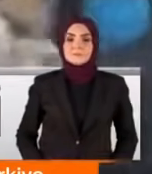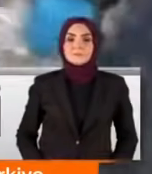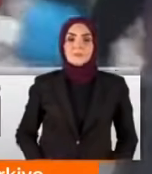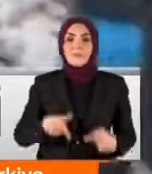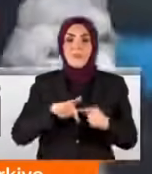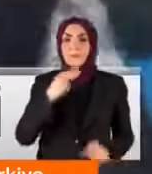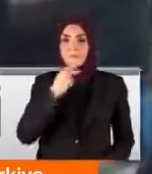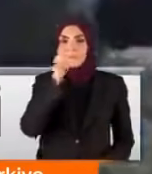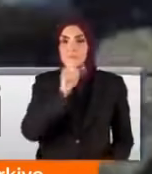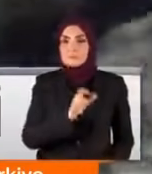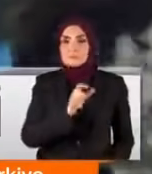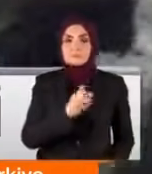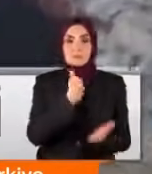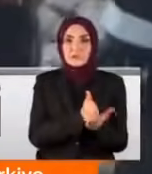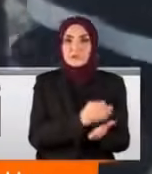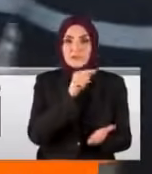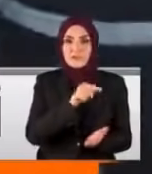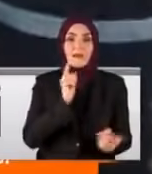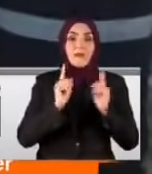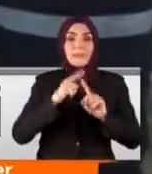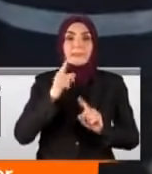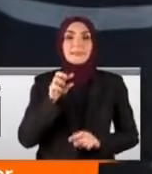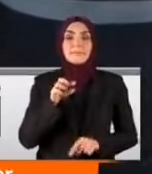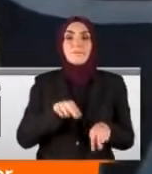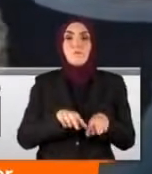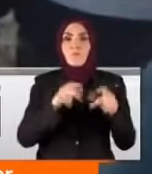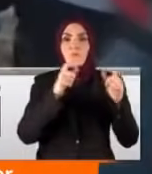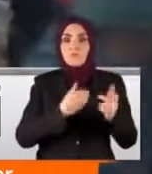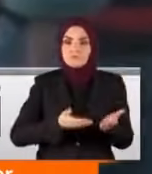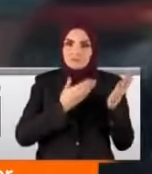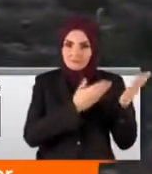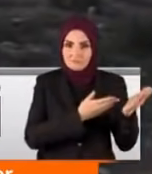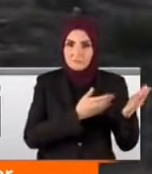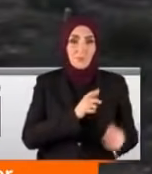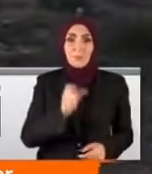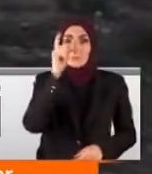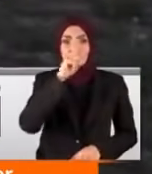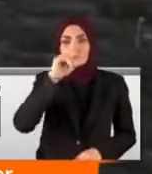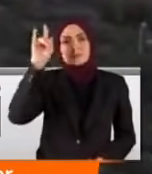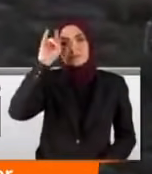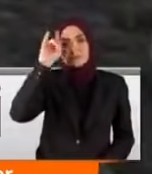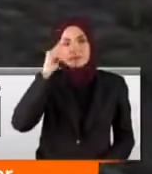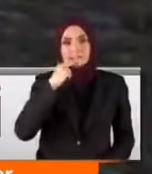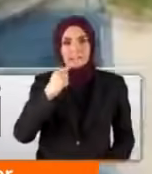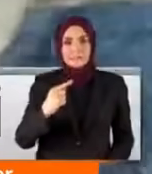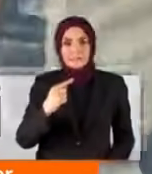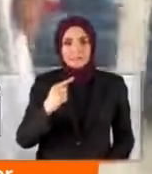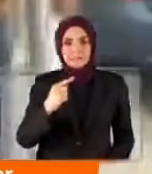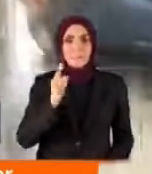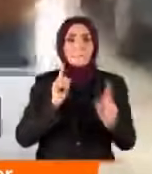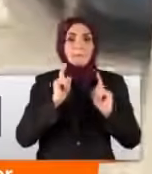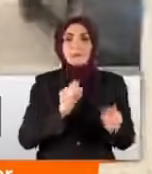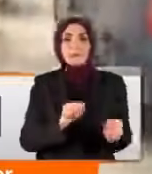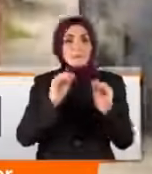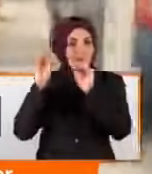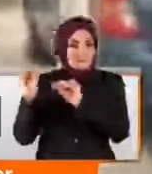Fatma Öz'ün cesedi adli tıp morguna kaldırıldı. Cinayeti kıskançlık yüzünden işlediğini itiraf eden Bahri Maraşlı ise çıkarıldığı